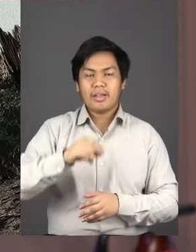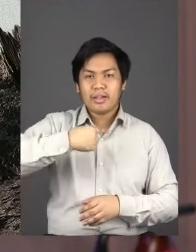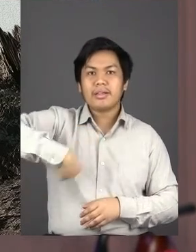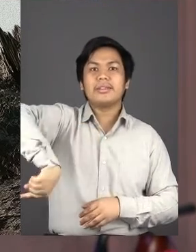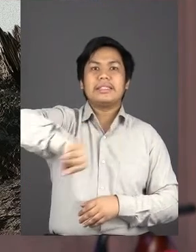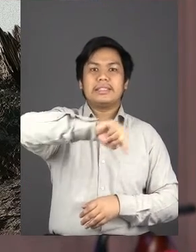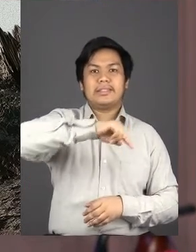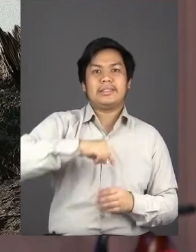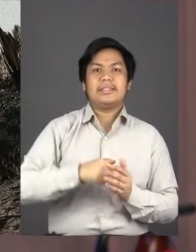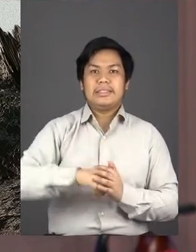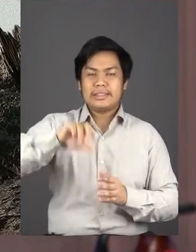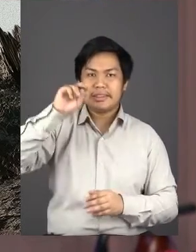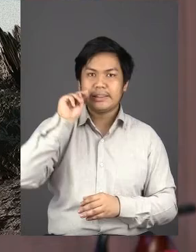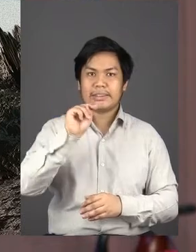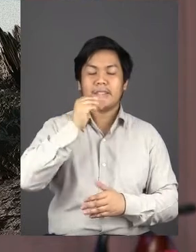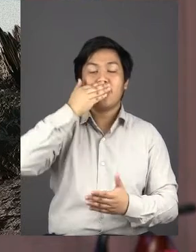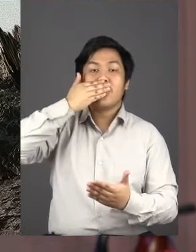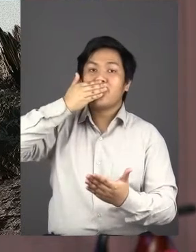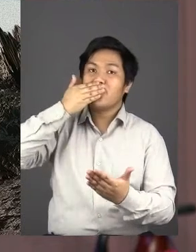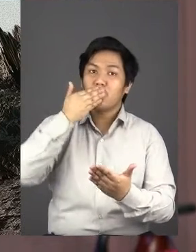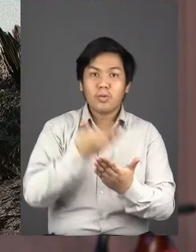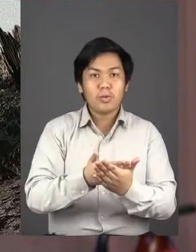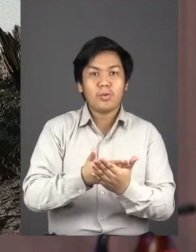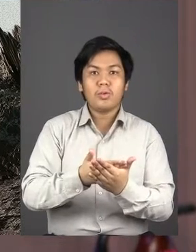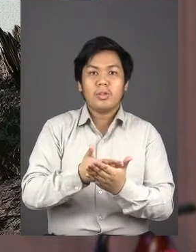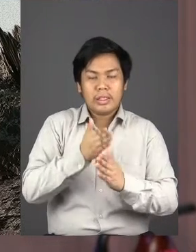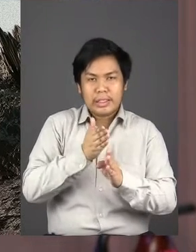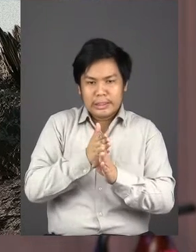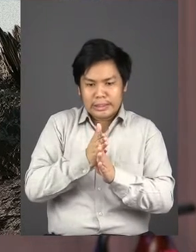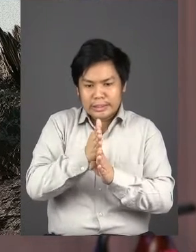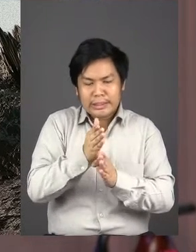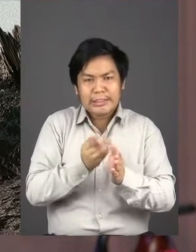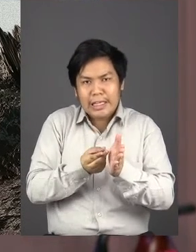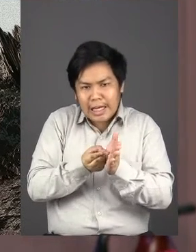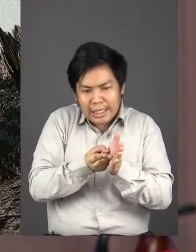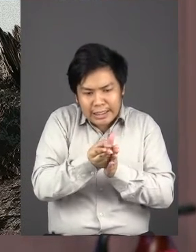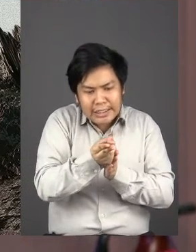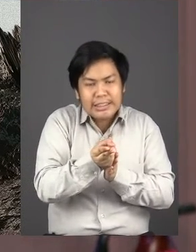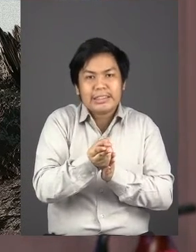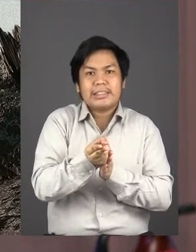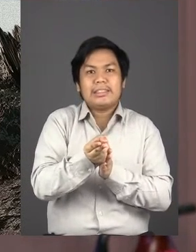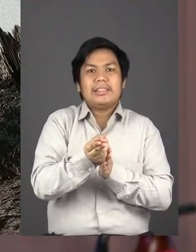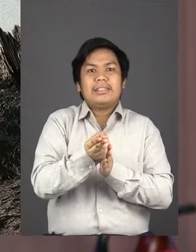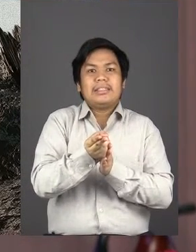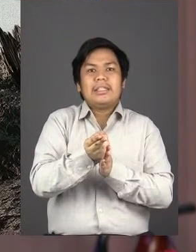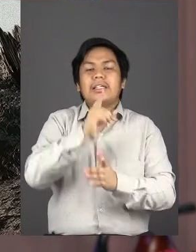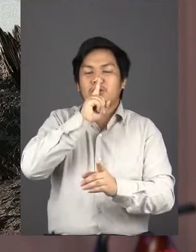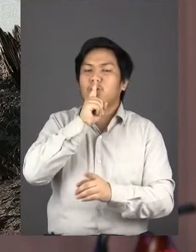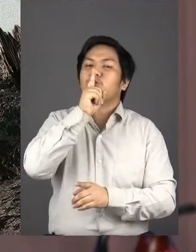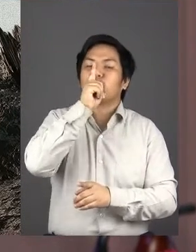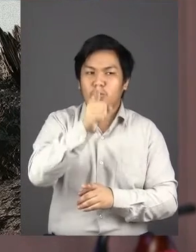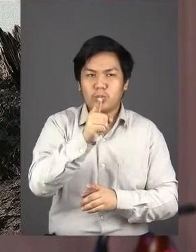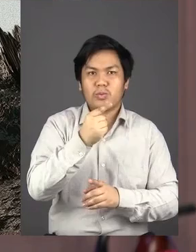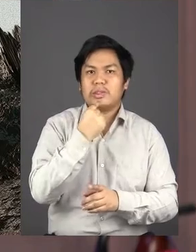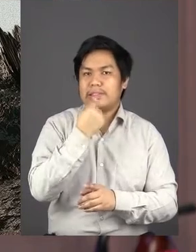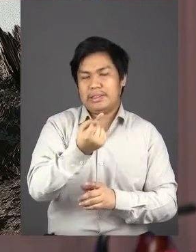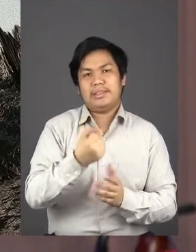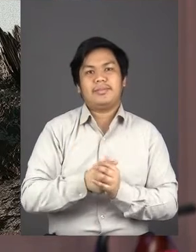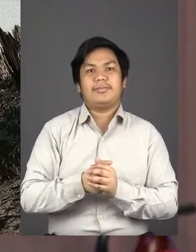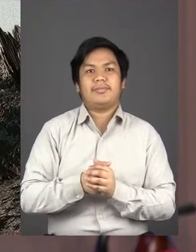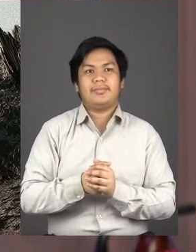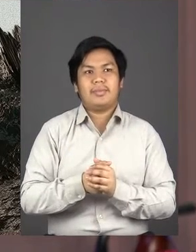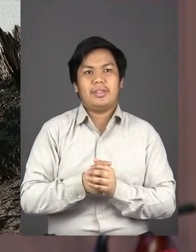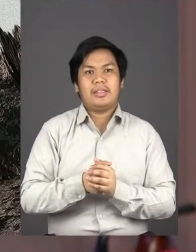Dapat yung mabait, matuwid, at makatotohanan. Yan pong